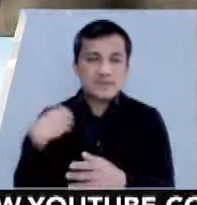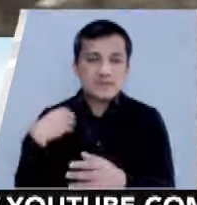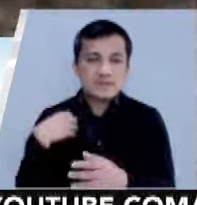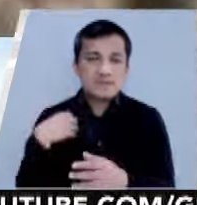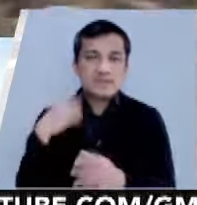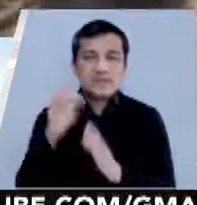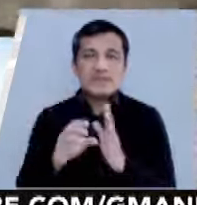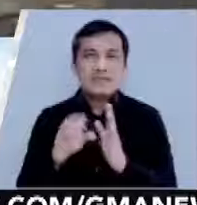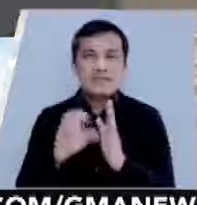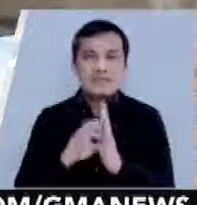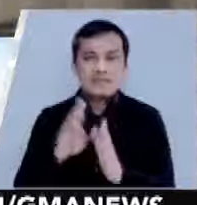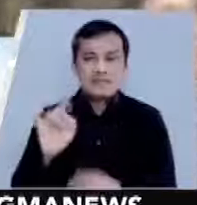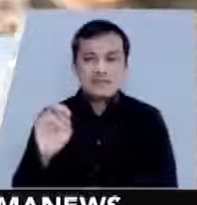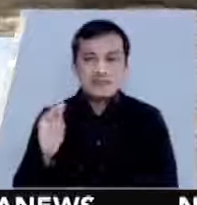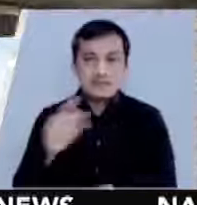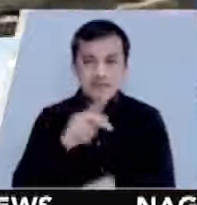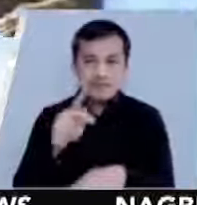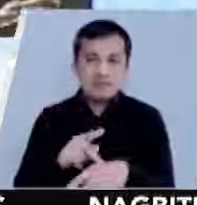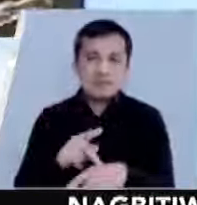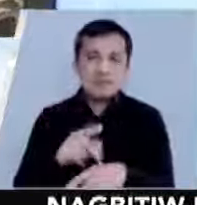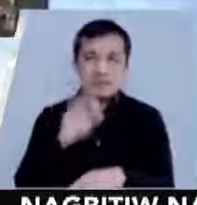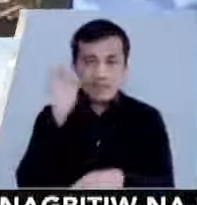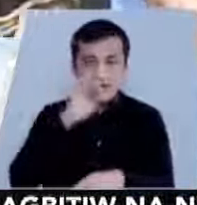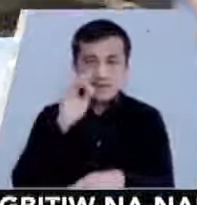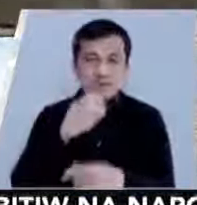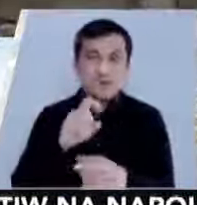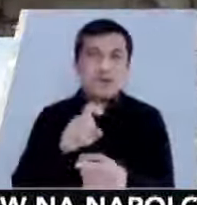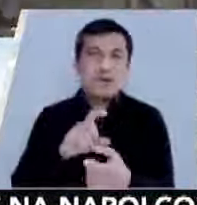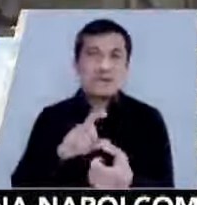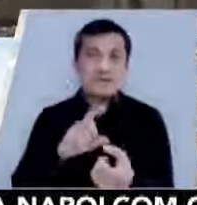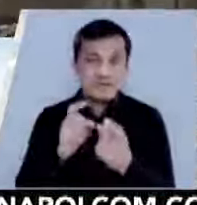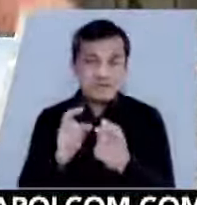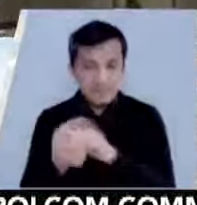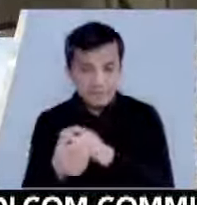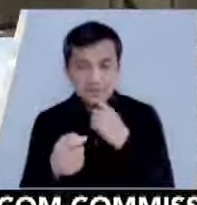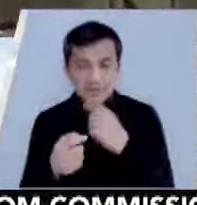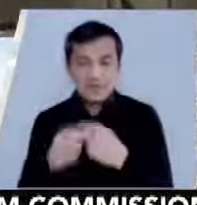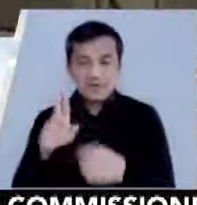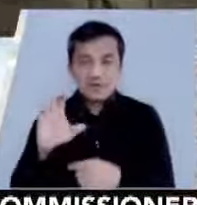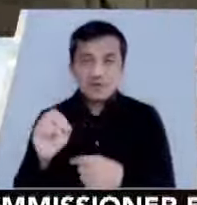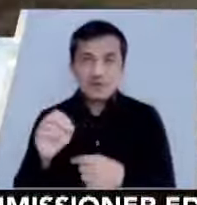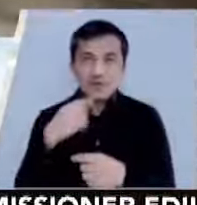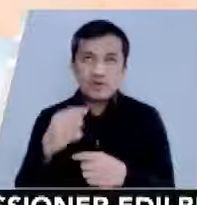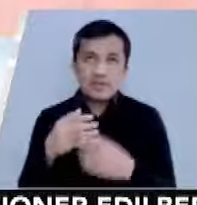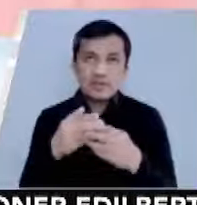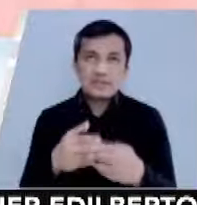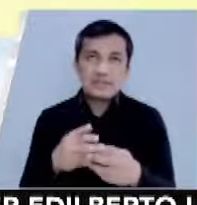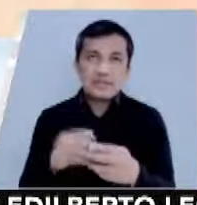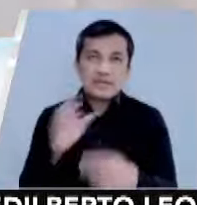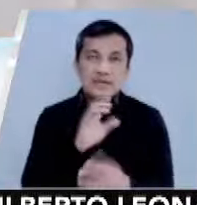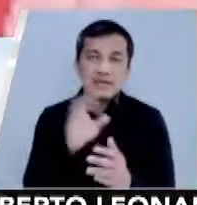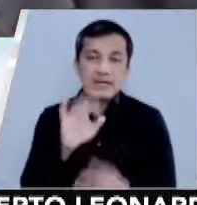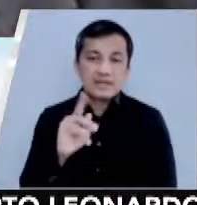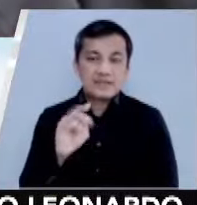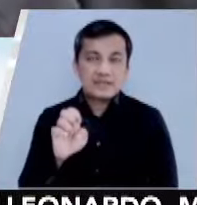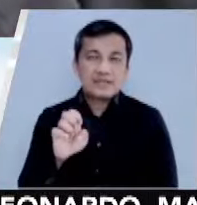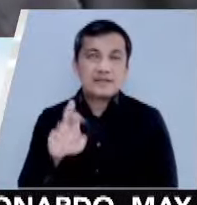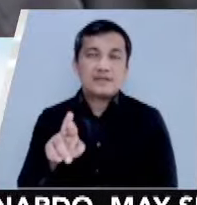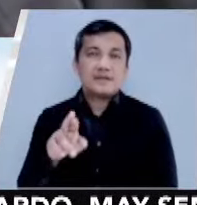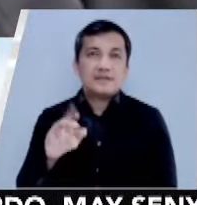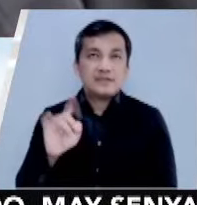Philippine adaptation. Si Roco naman ang gumanap sa role ng bestie ng karakter ni Ding Dong. Pinagsabi ko agad yung telepono